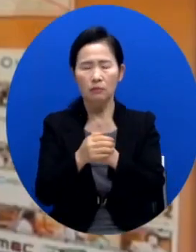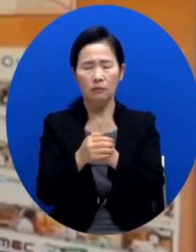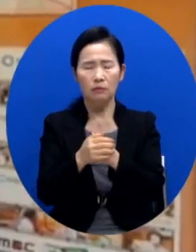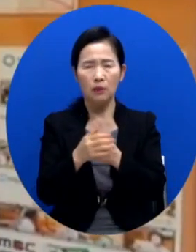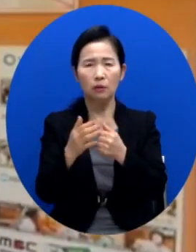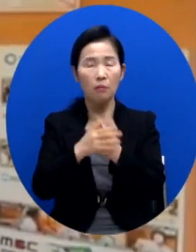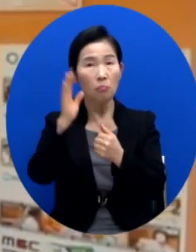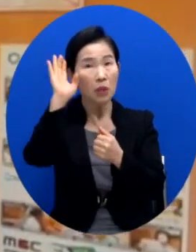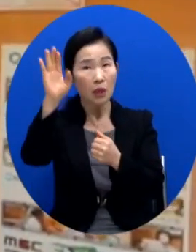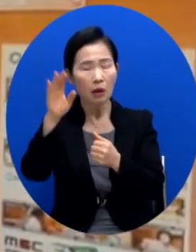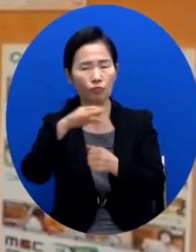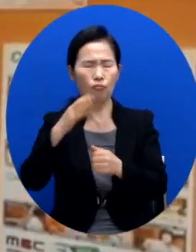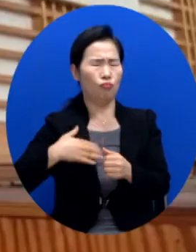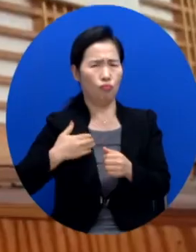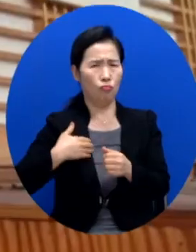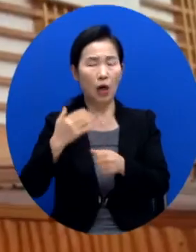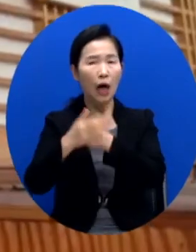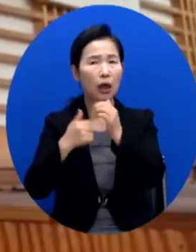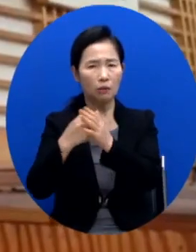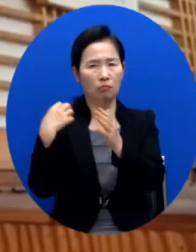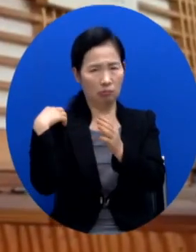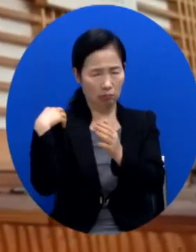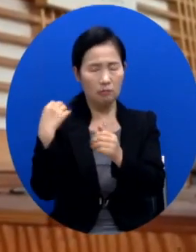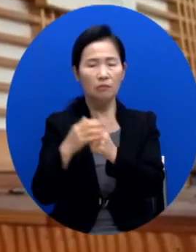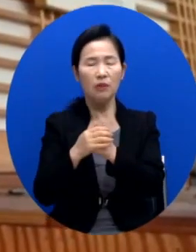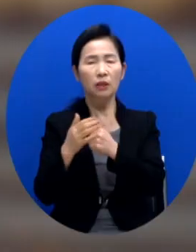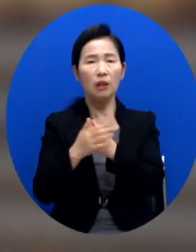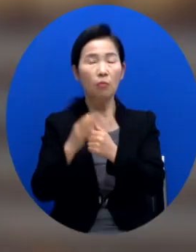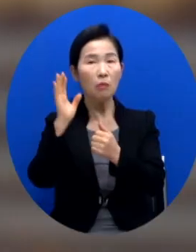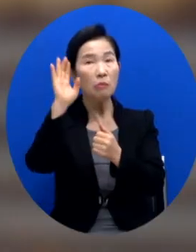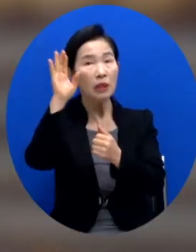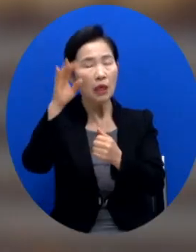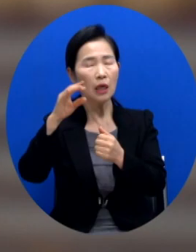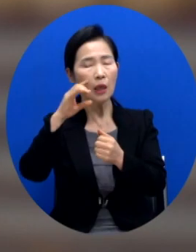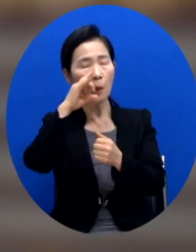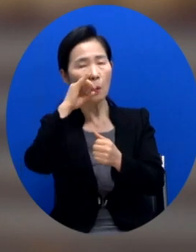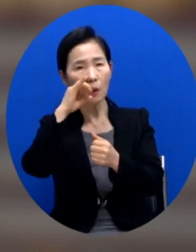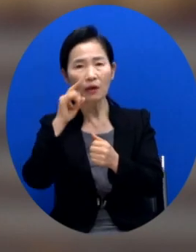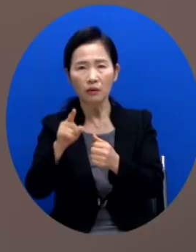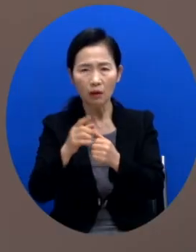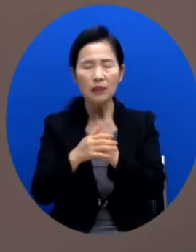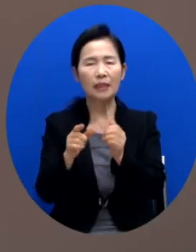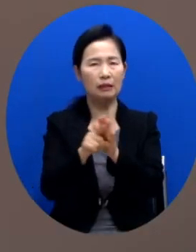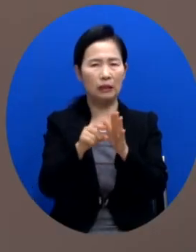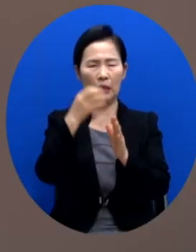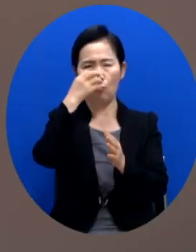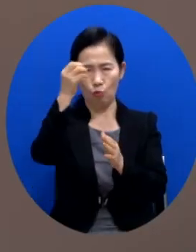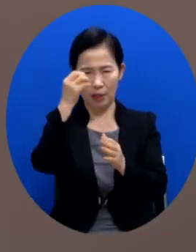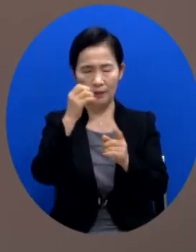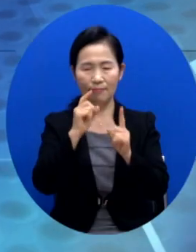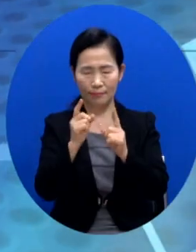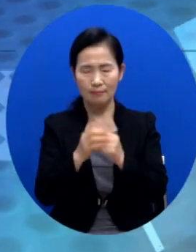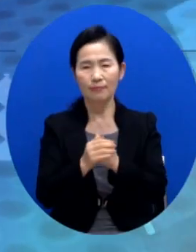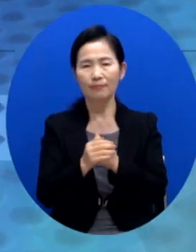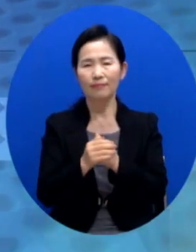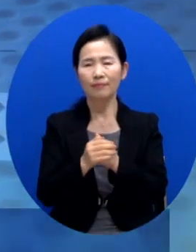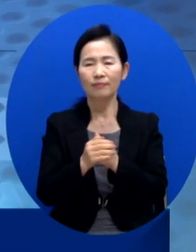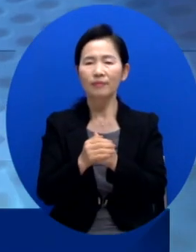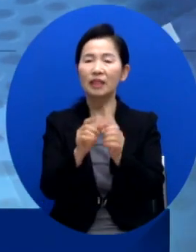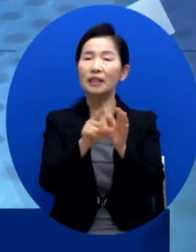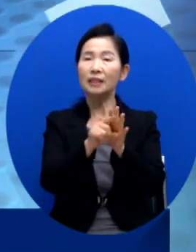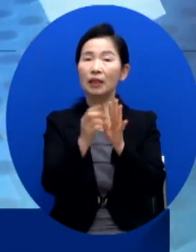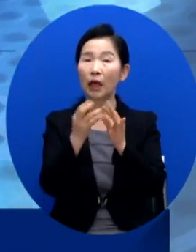없는 하나님의 영역인 만큼 미래를 점지해보는 행위 자체가 신앙적 관점에서 오만일 수 있다고 전했습니다.